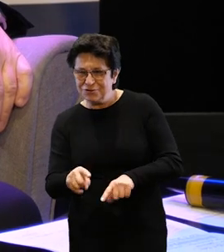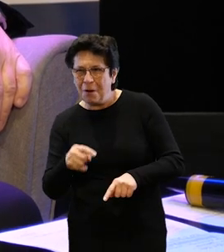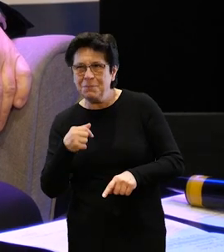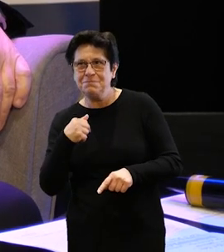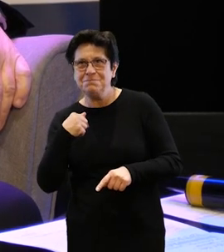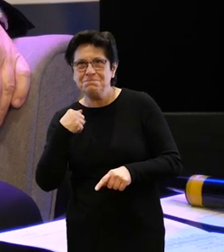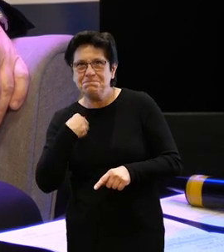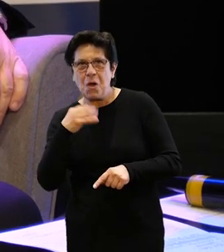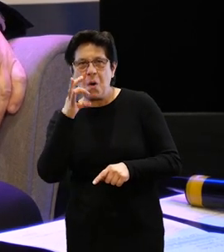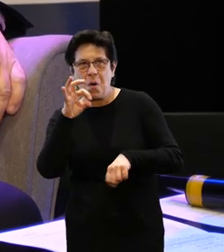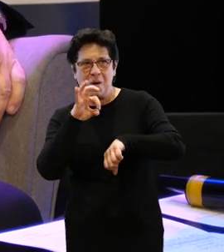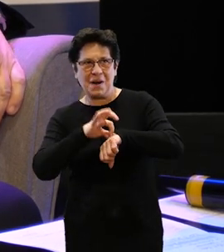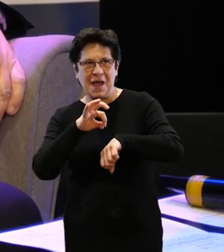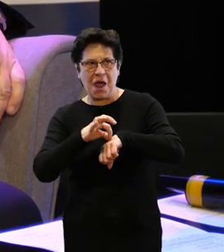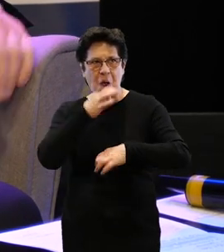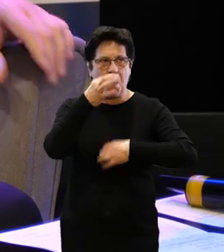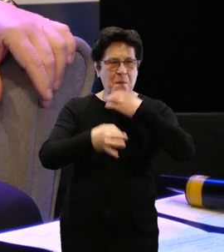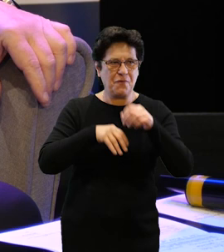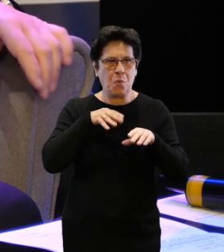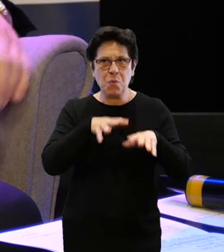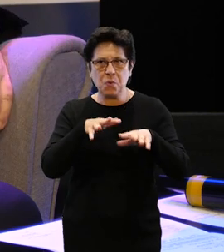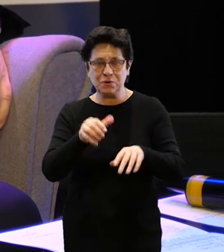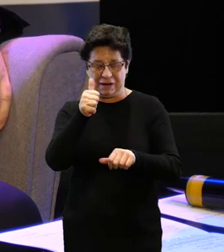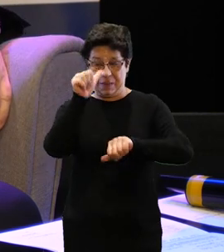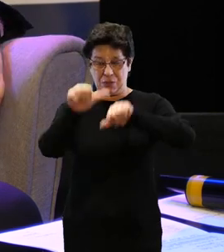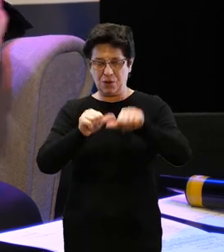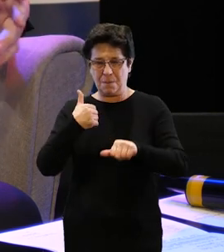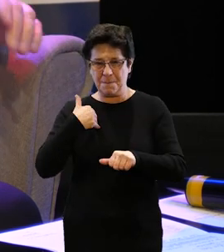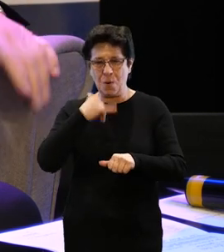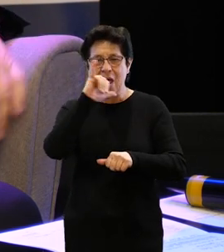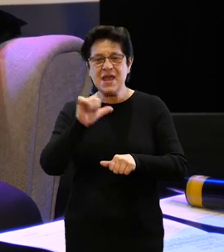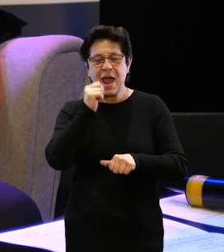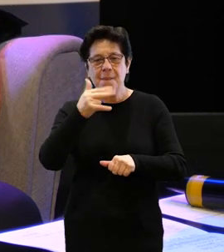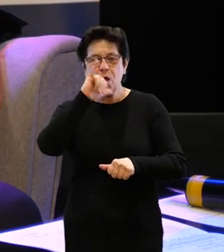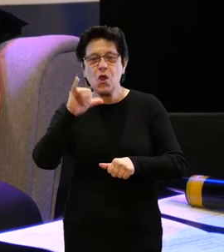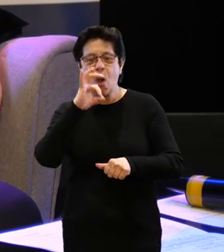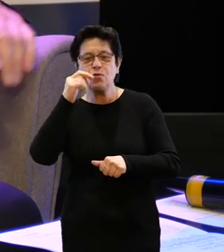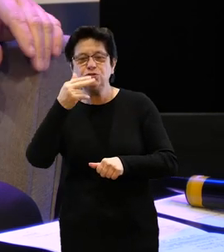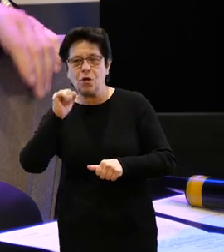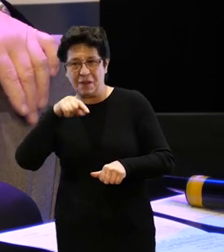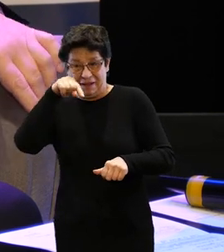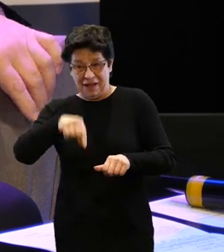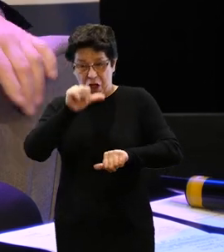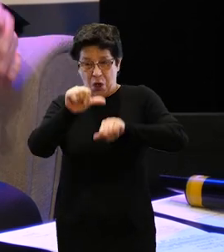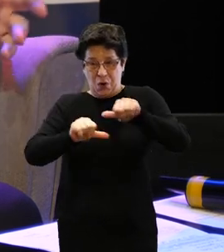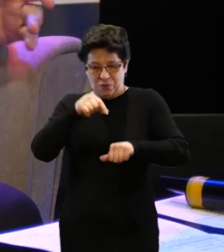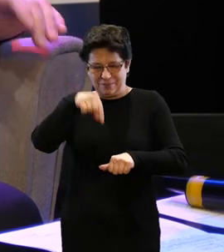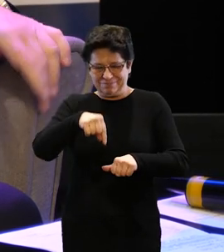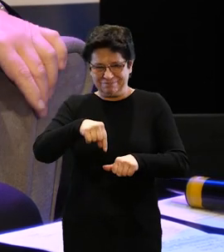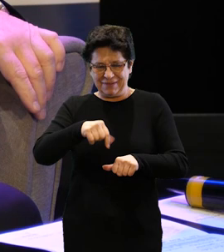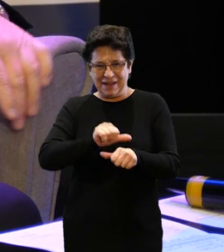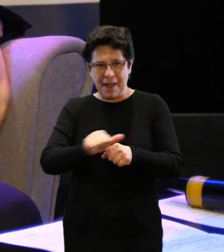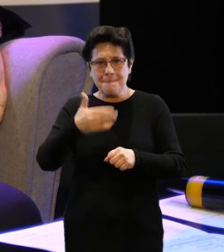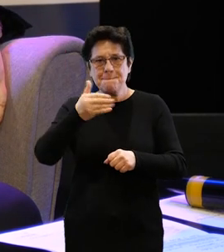chodzi o lekarzy ponieważ jeden rok był Jana jsona teraz mamy rok Jana Mea i w